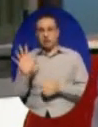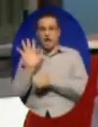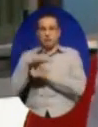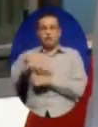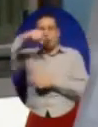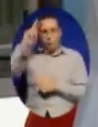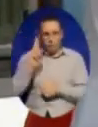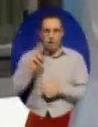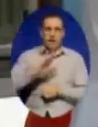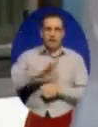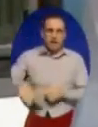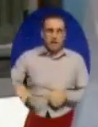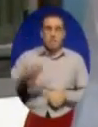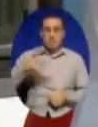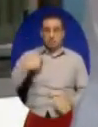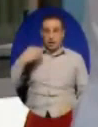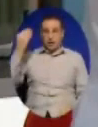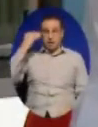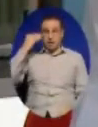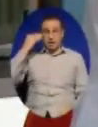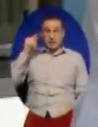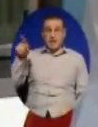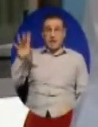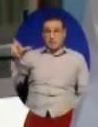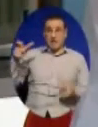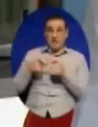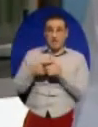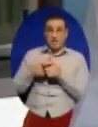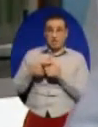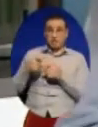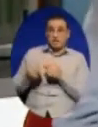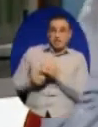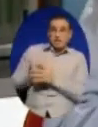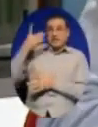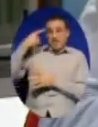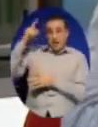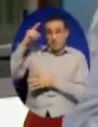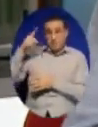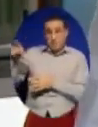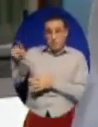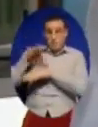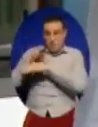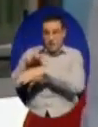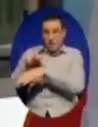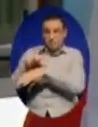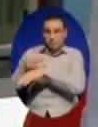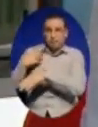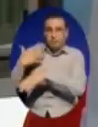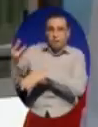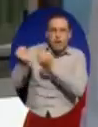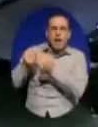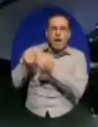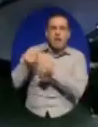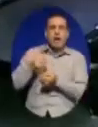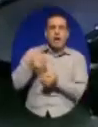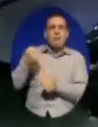ילדים. כלומר, מה שלמדתי אצלך, אם אתה חברת סטארט-אפ מובילה, אני לוקח איתי לחברה שאני מחליט לייסד. כל הפרקטיקות